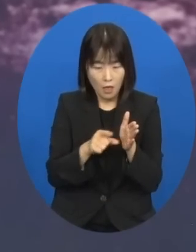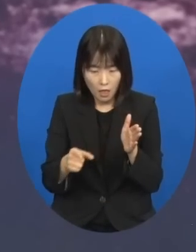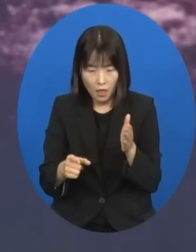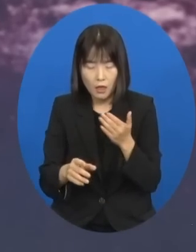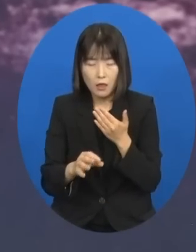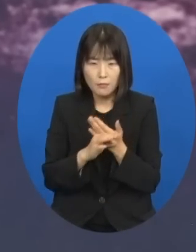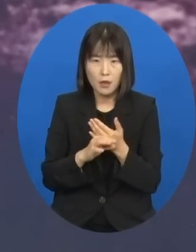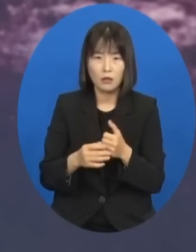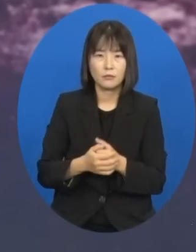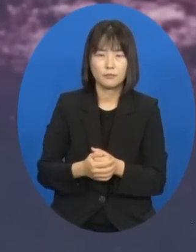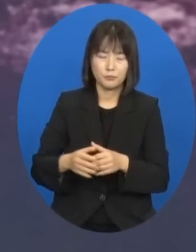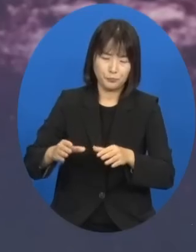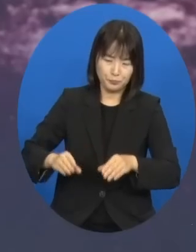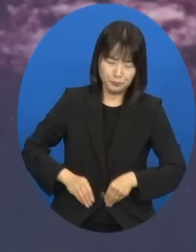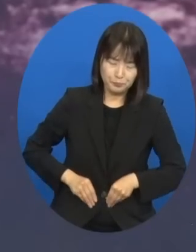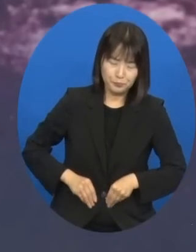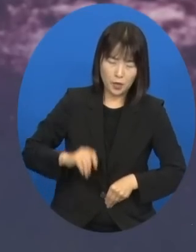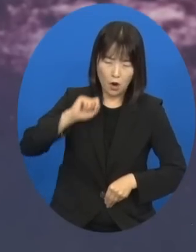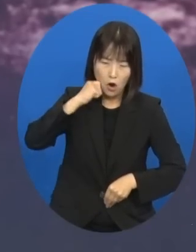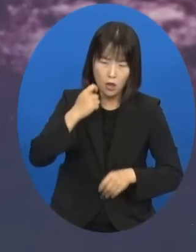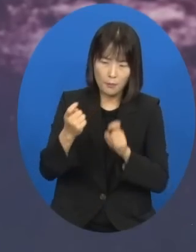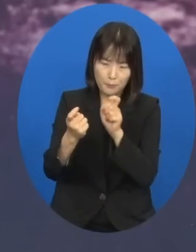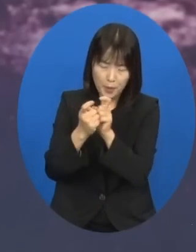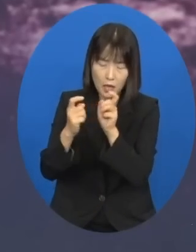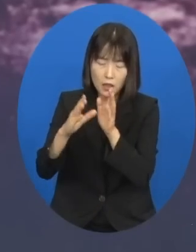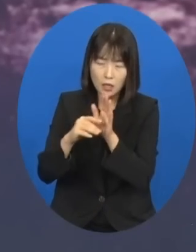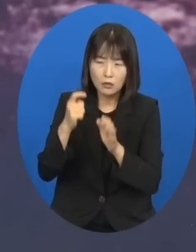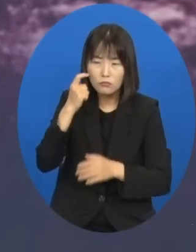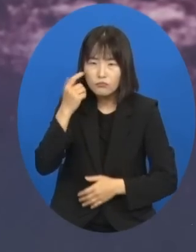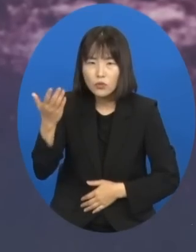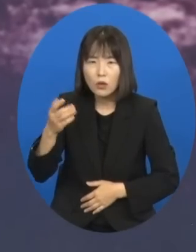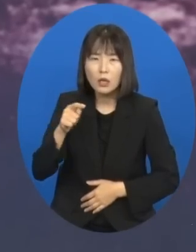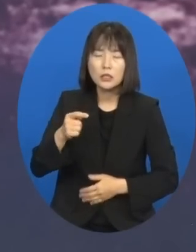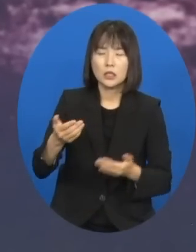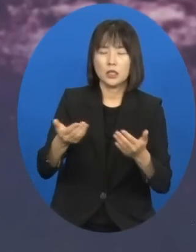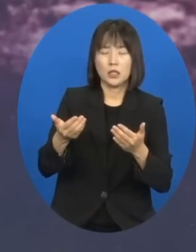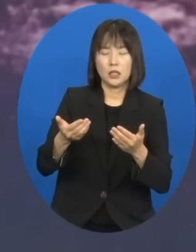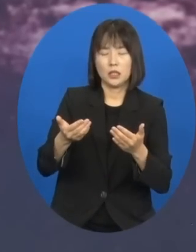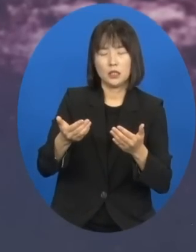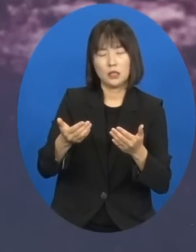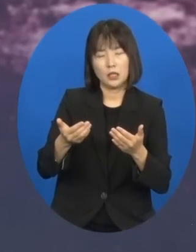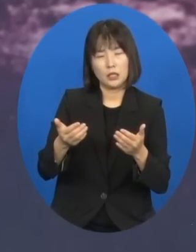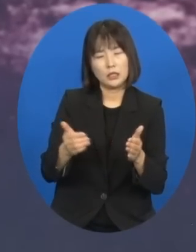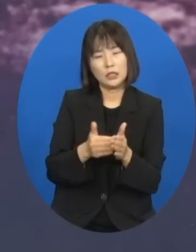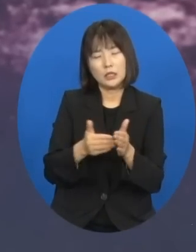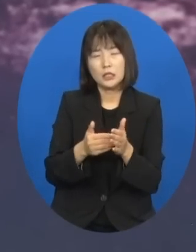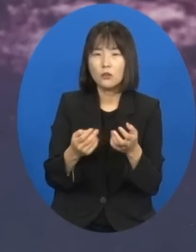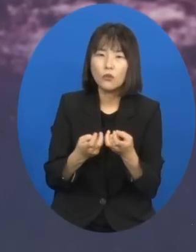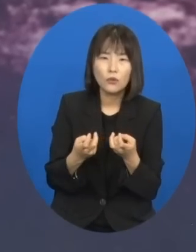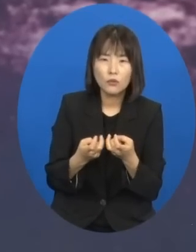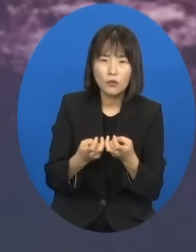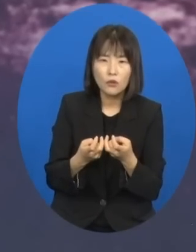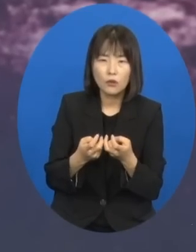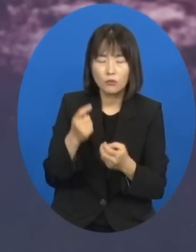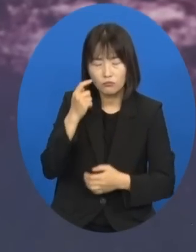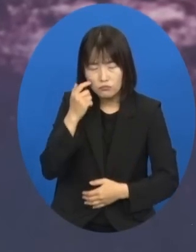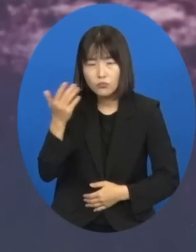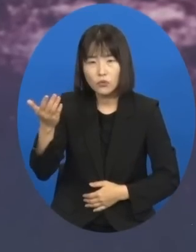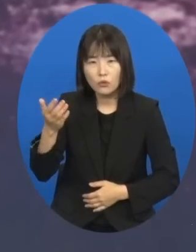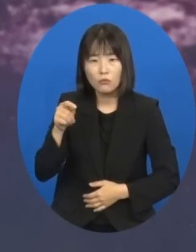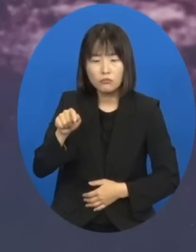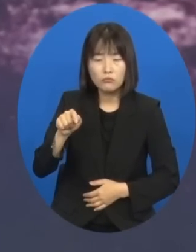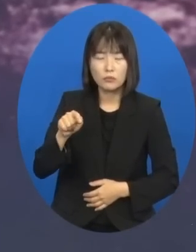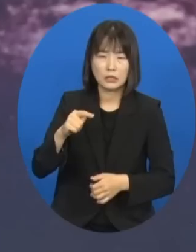흉년을 만나면요 이렇게 묻습니다. 어떻게 하면 이 일에서 벗어날 수 있을까? 여러분 이것이